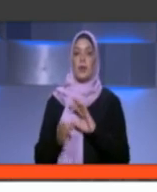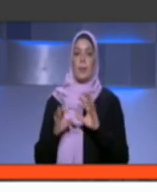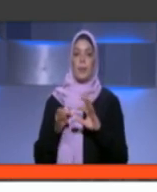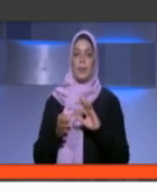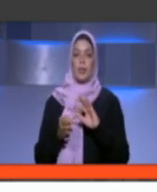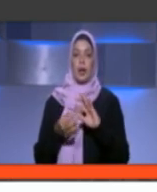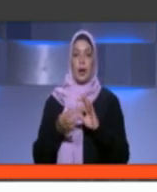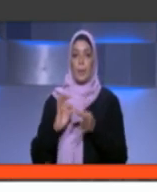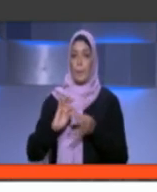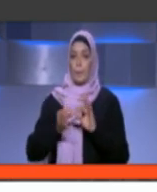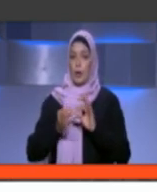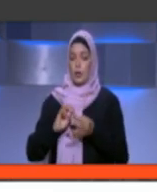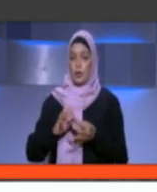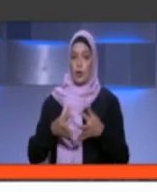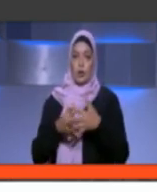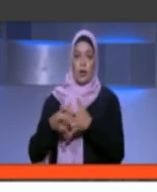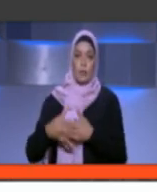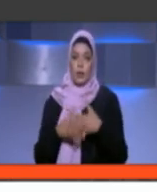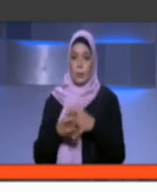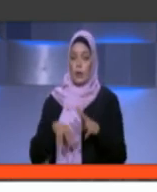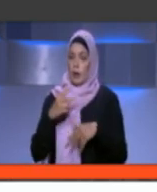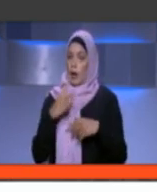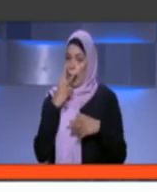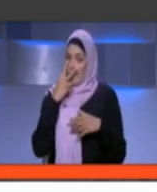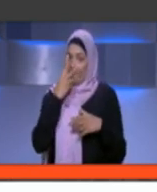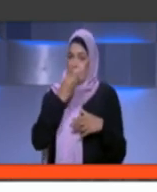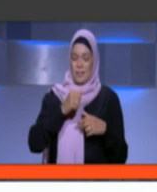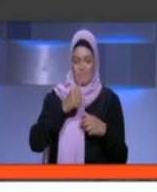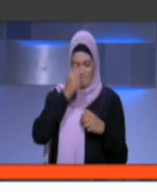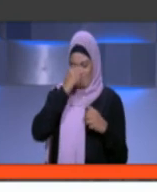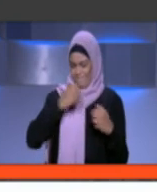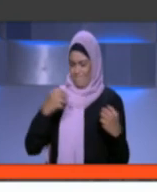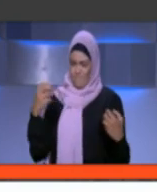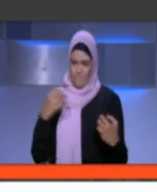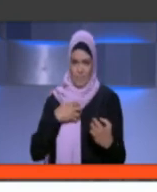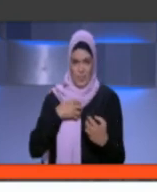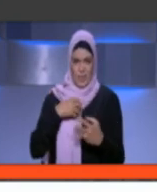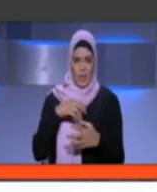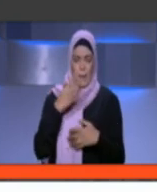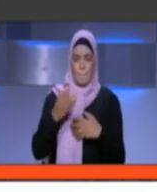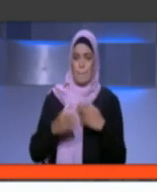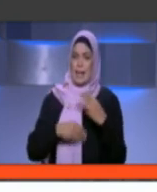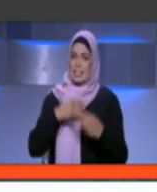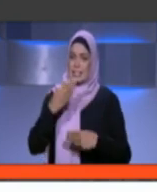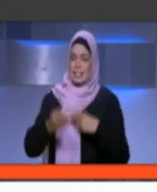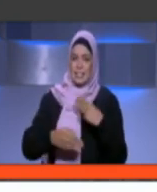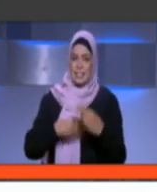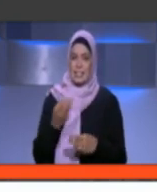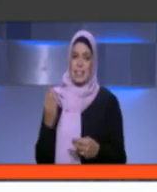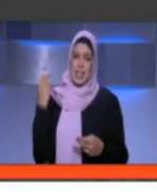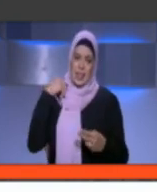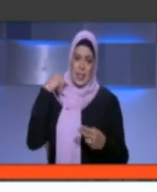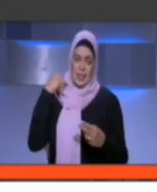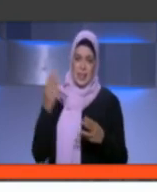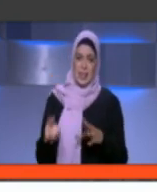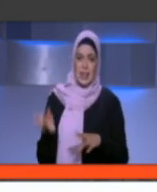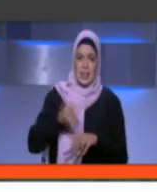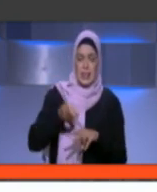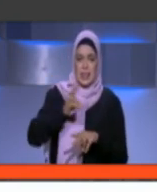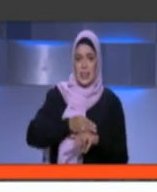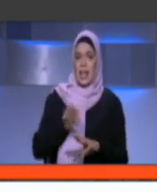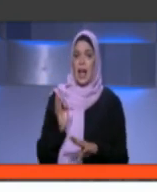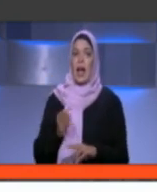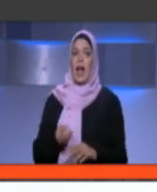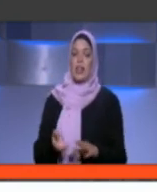في المقابل هناك نظرة متشائمة مع زيادة أعداد الوفيات في مدينة نيويورك أو ولاية